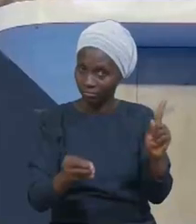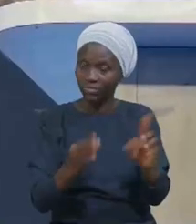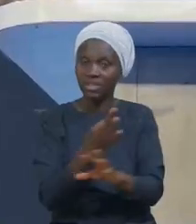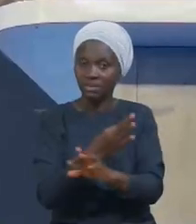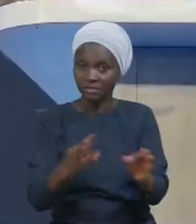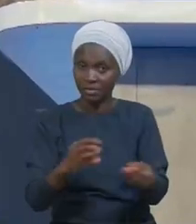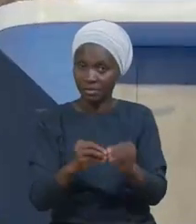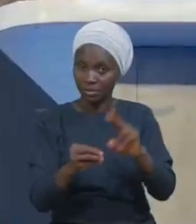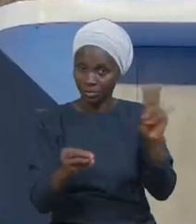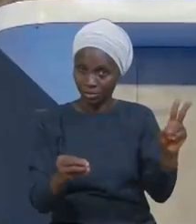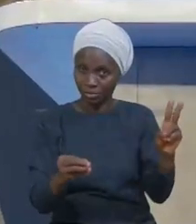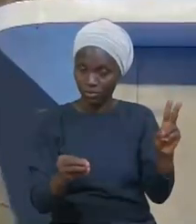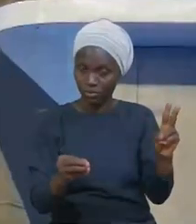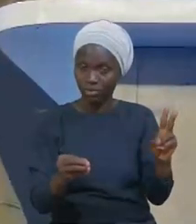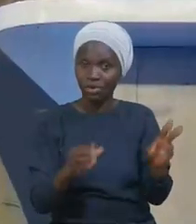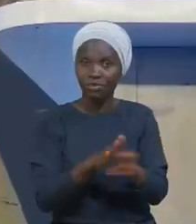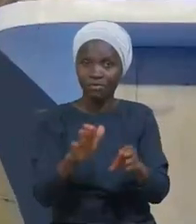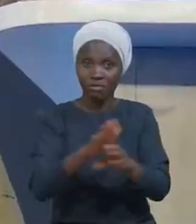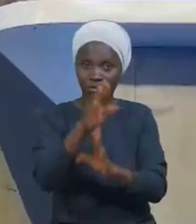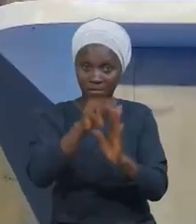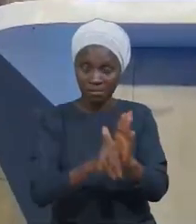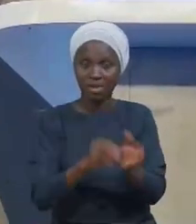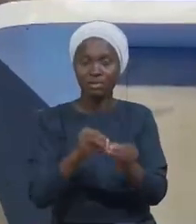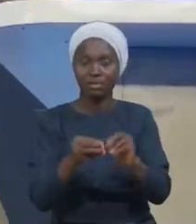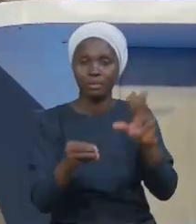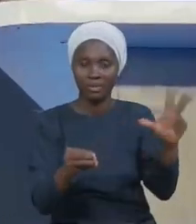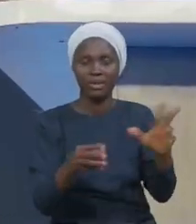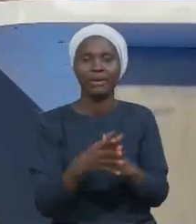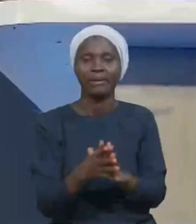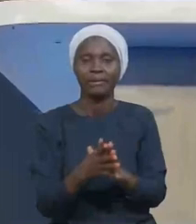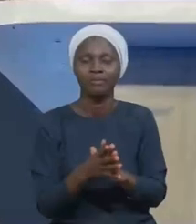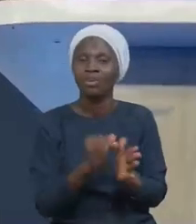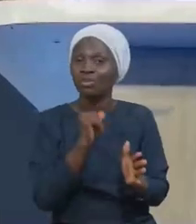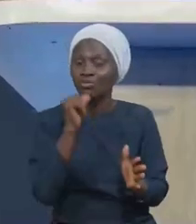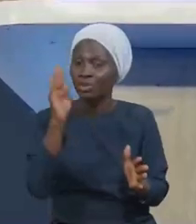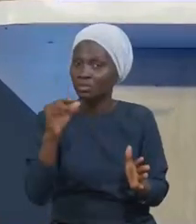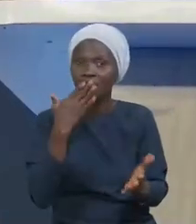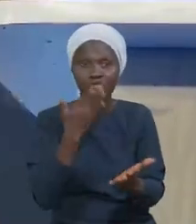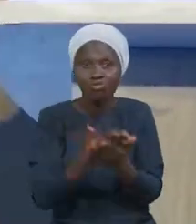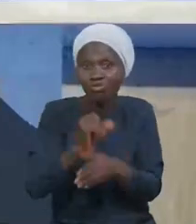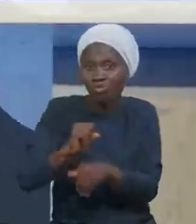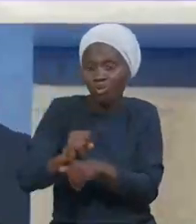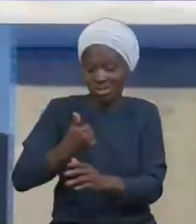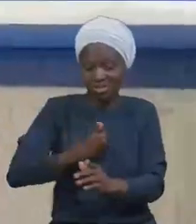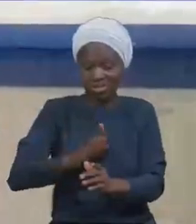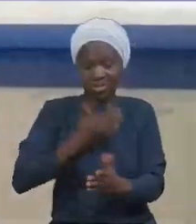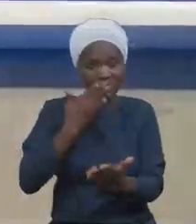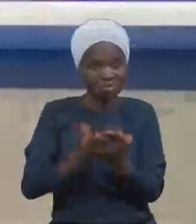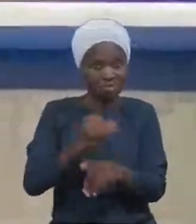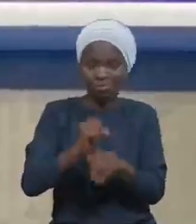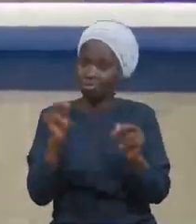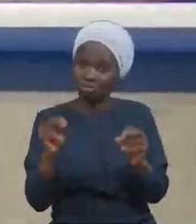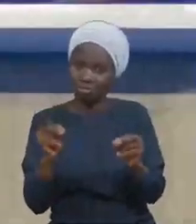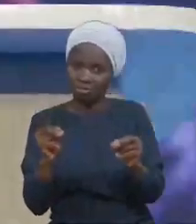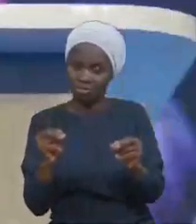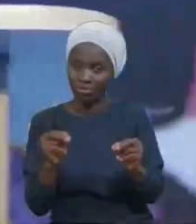deuxièmement, l'accomplissement, troisièmement? Pas par les mérites, mais par la miséricorde de Dieu. Dieu s'en